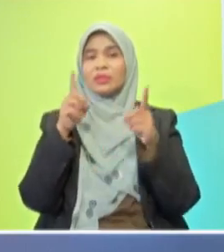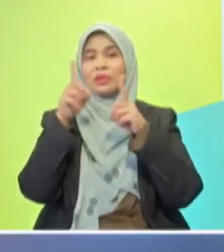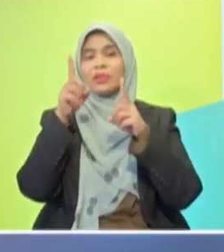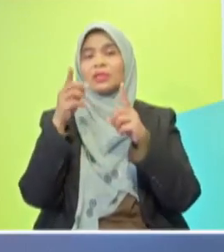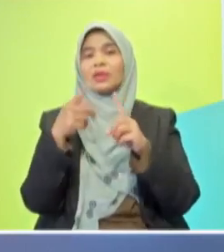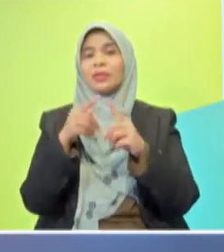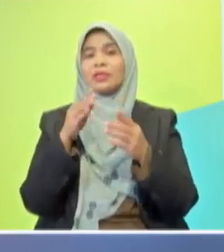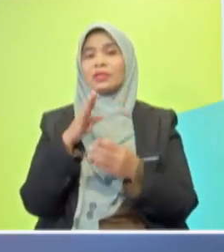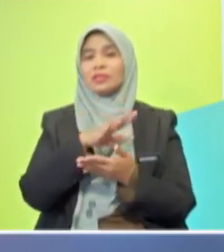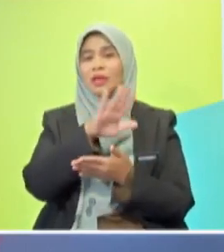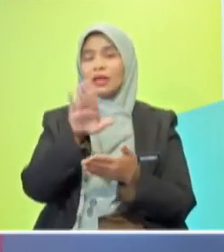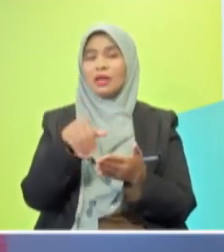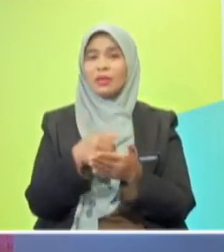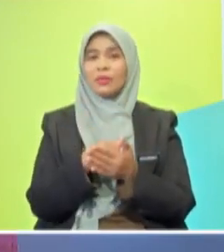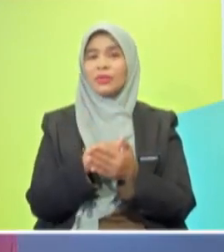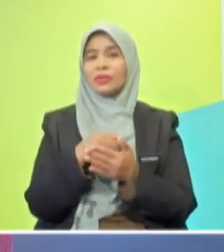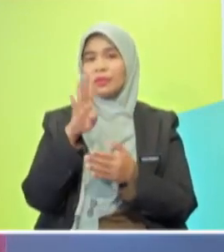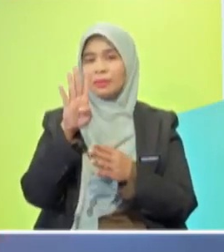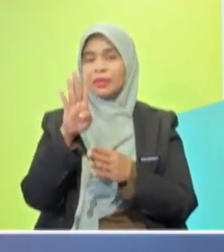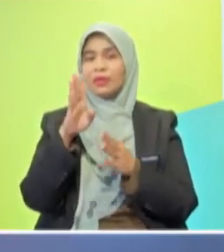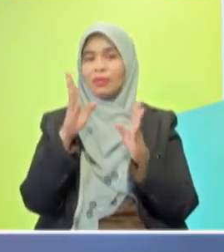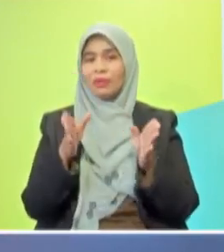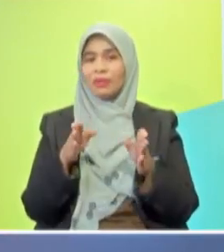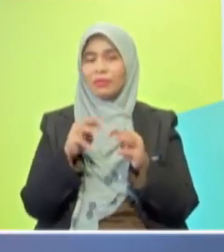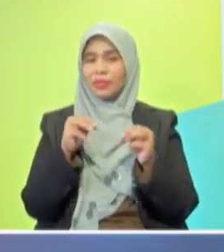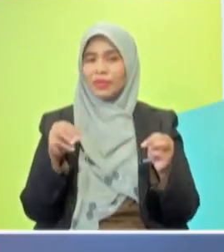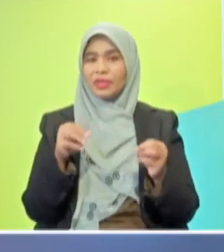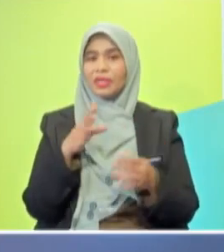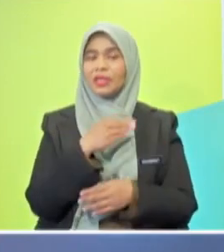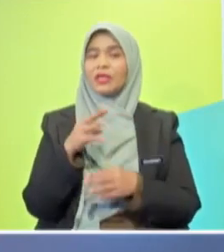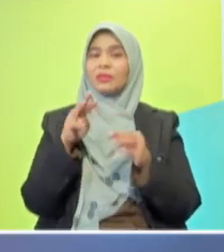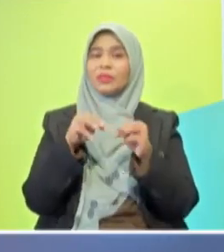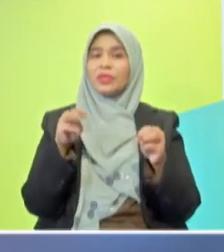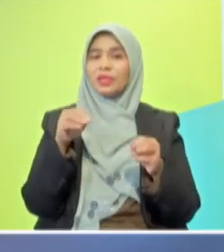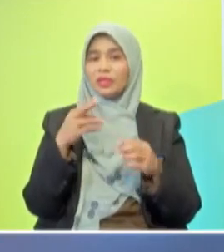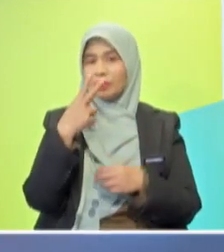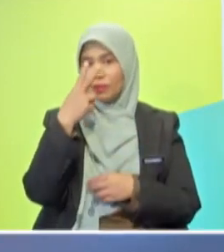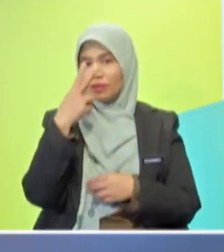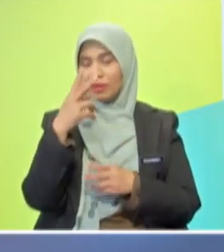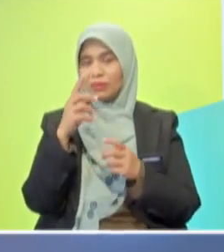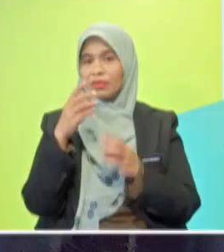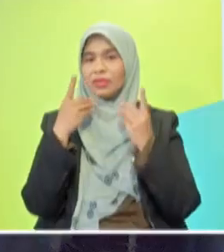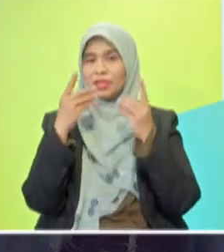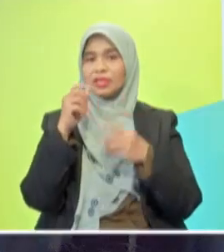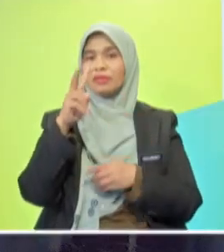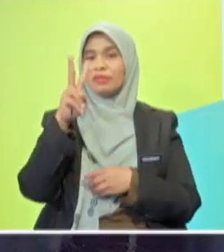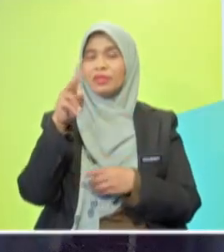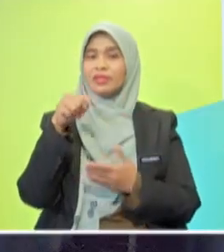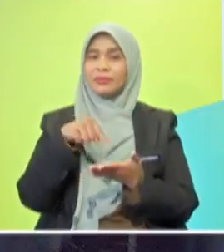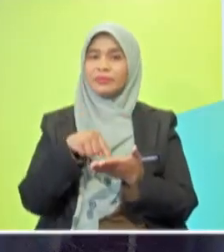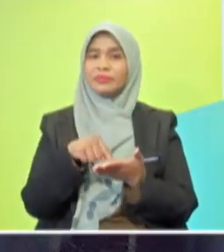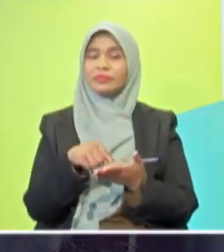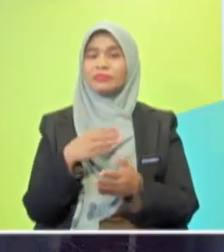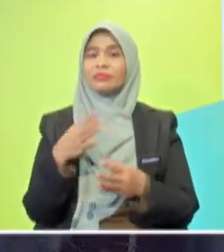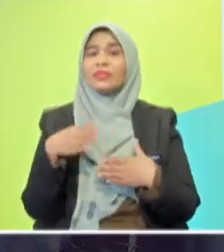semua 4-4 murid Ustazah dan juga semua murid-murid yang menonton, yang belajar di rumah bersama kita hari ini. Okey. Dan